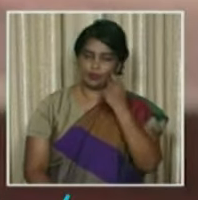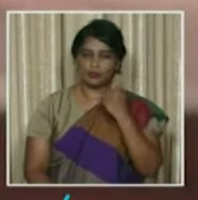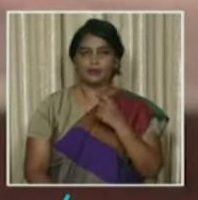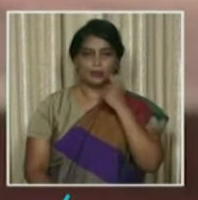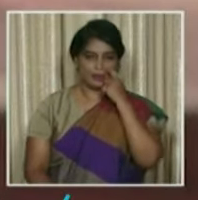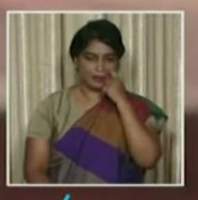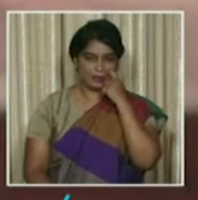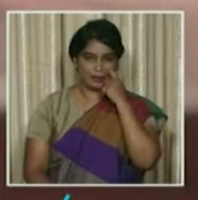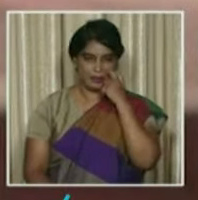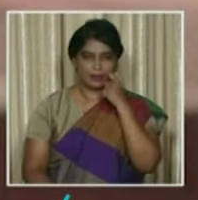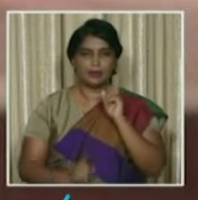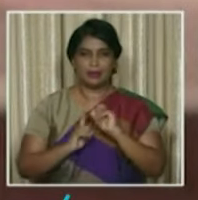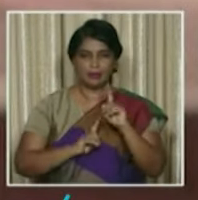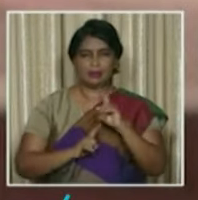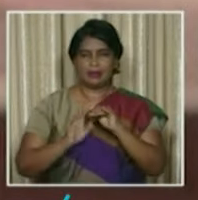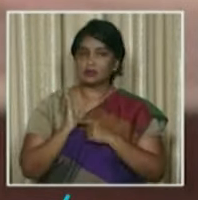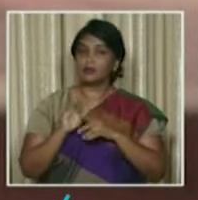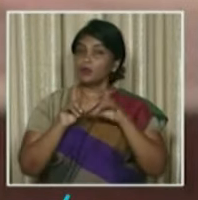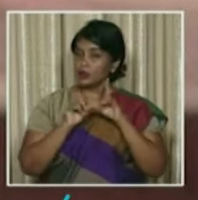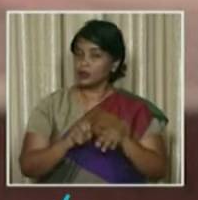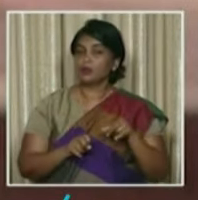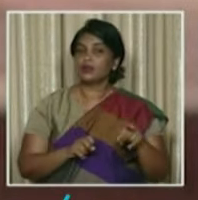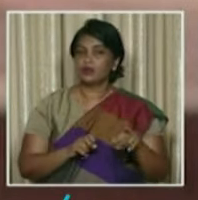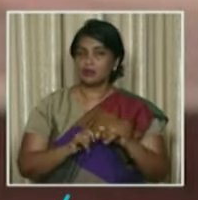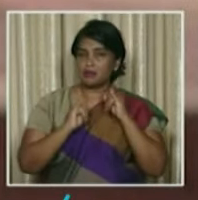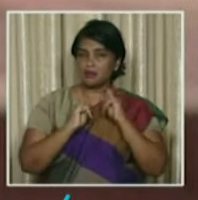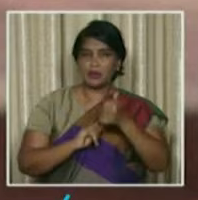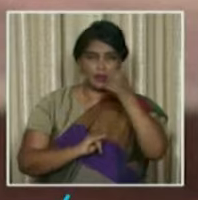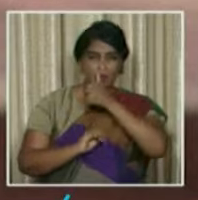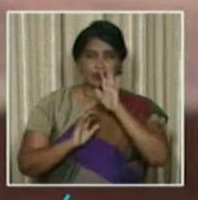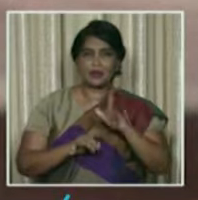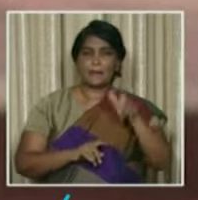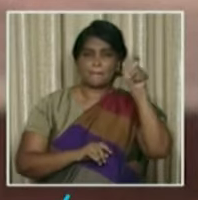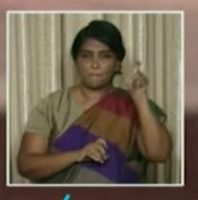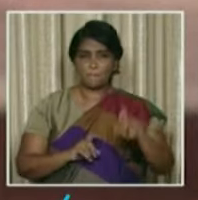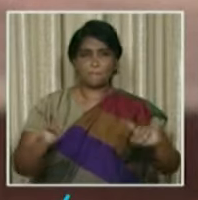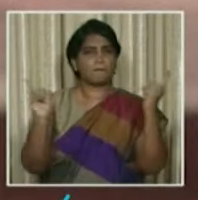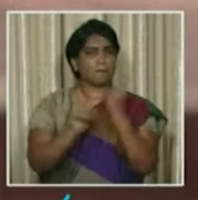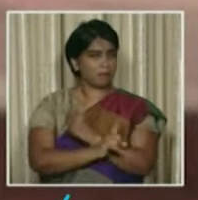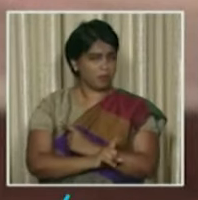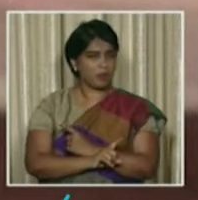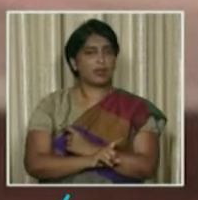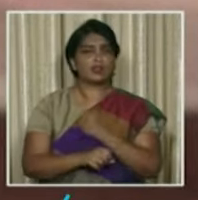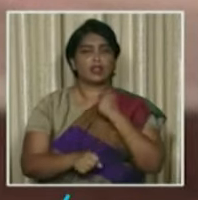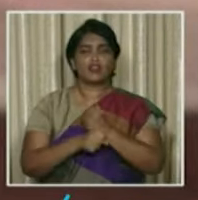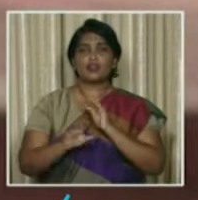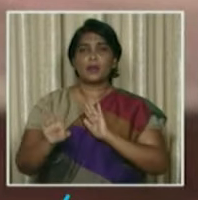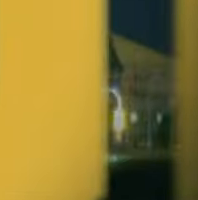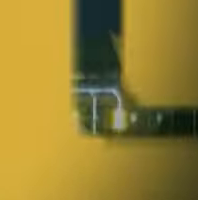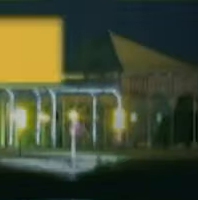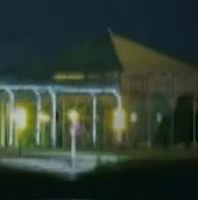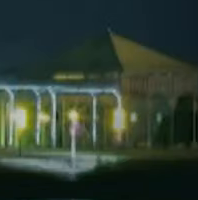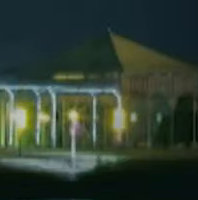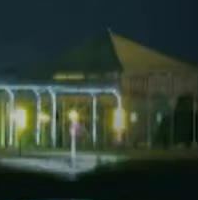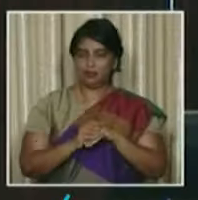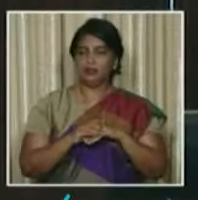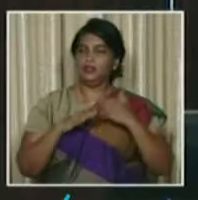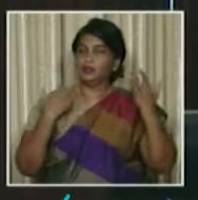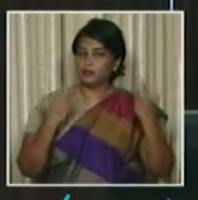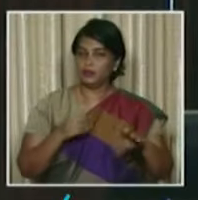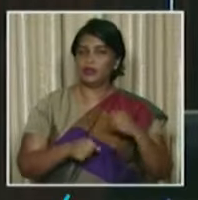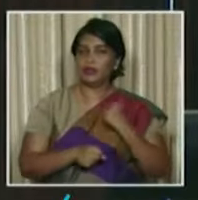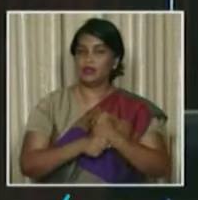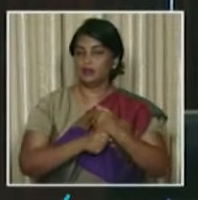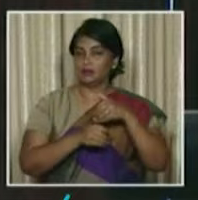මේ මම මේ සභාව මේ හැල්ලු කරන්න කැමති නැහැ. මහත් අක්කටි හොර වැඩක් කරපු මිනිහෙක්ව මාරු කරලා තියන්නේ රාජ්‍ය පරිපාලන ලේකම්තුමා.